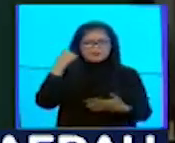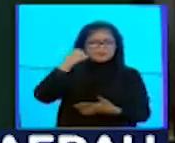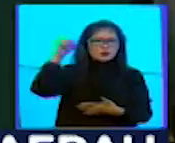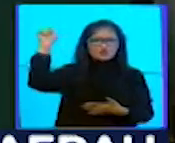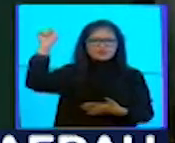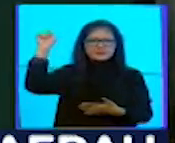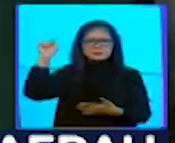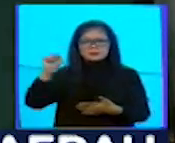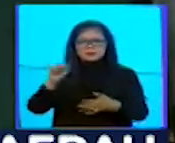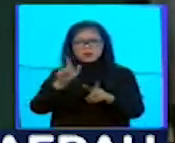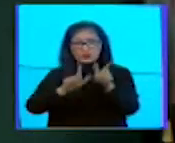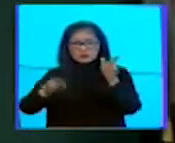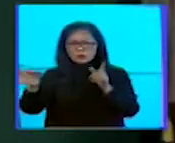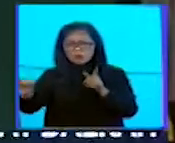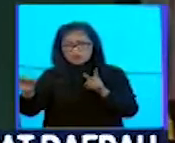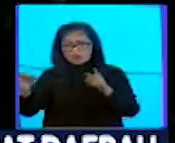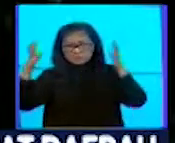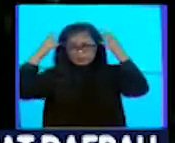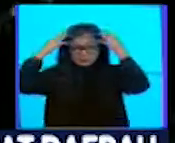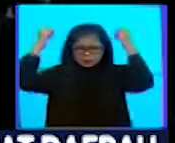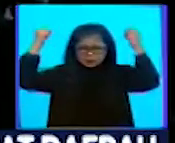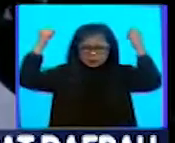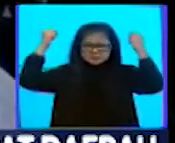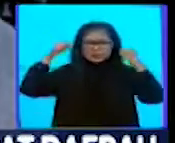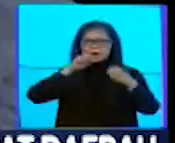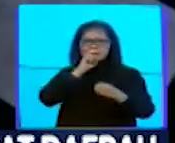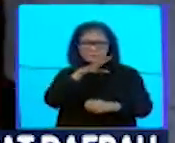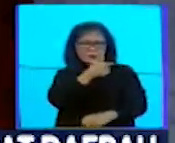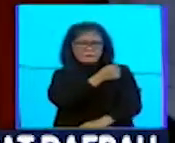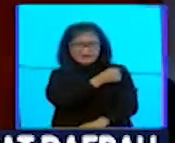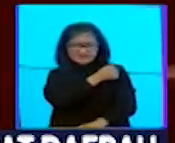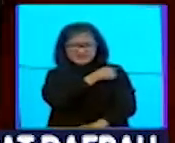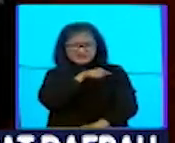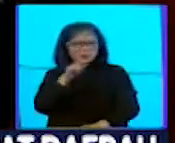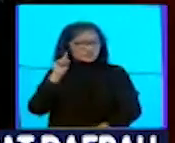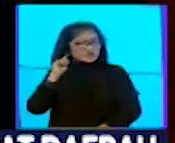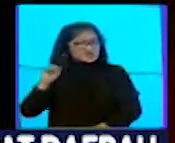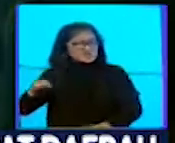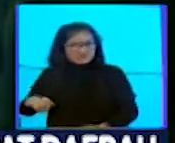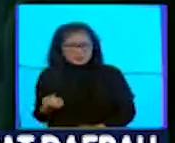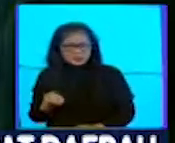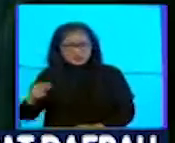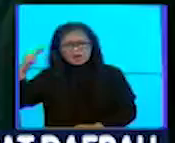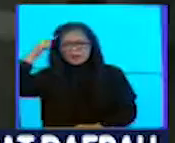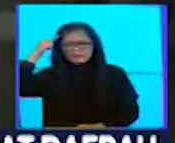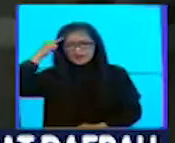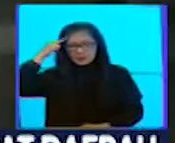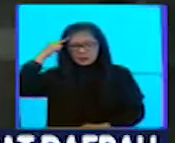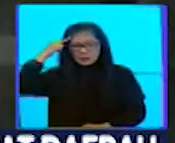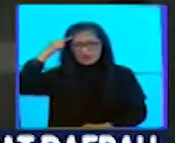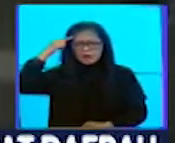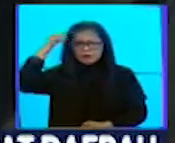ketiga vaksin modern yang digunakan dirinya beserta istri dan Kapolres Toraja Utara berupakan keputusan hasil rapat Pemprov Sulawesi